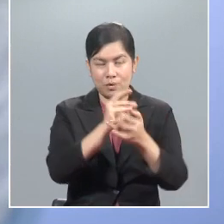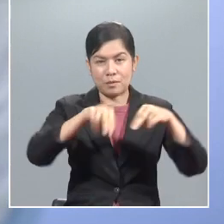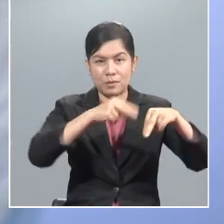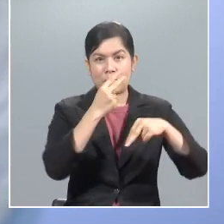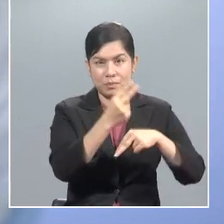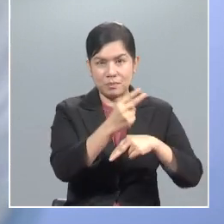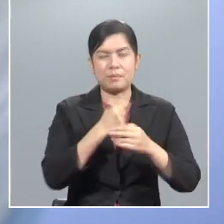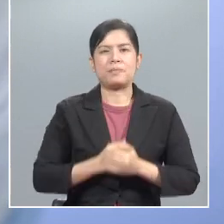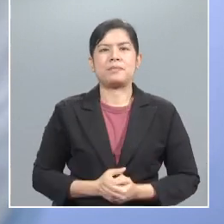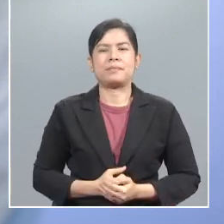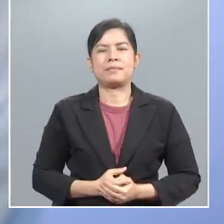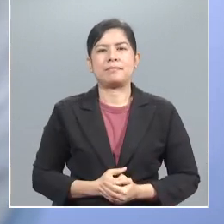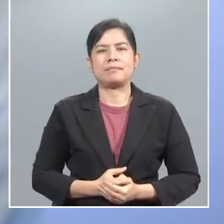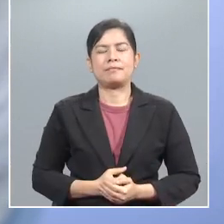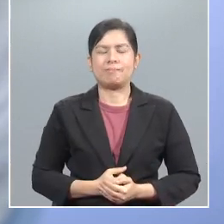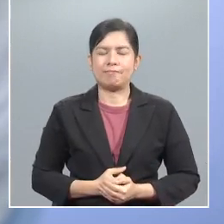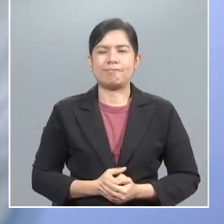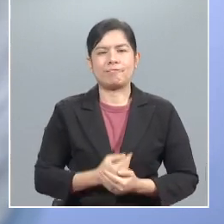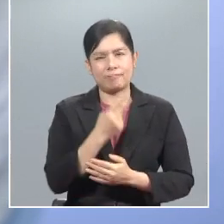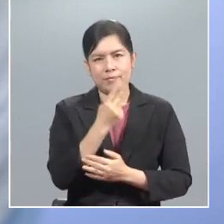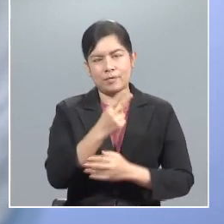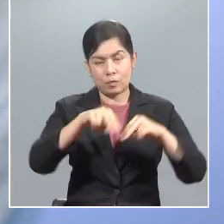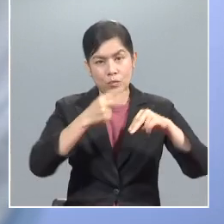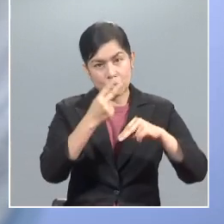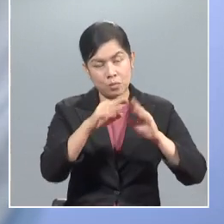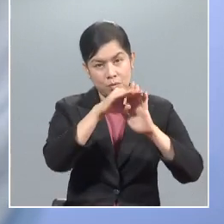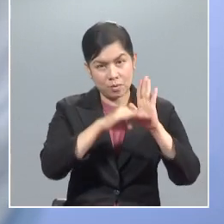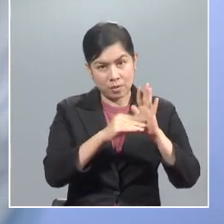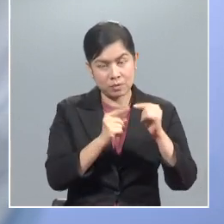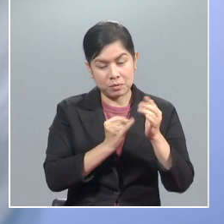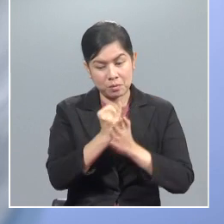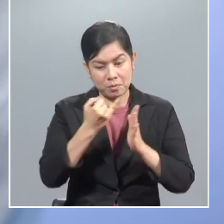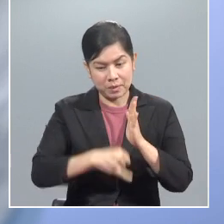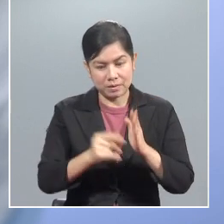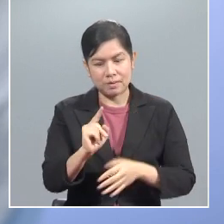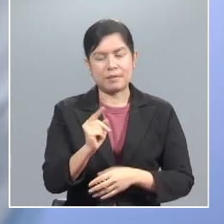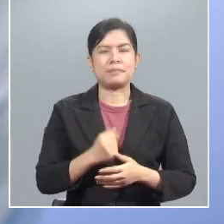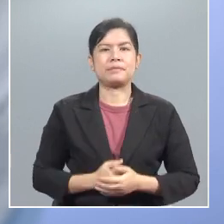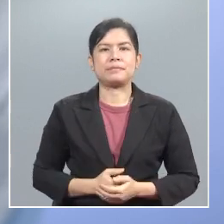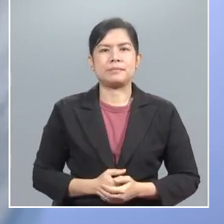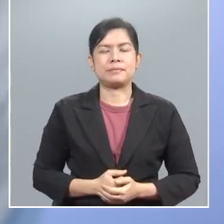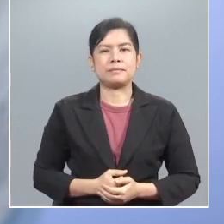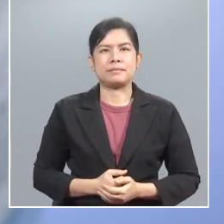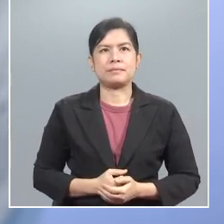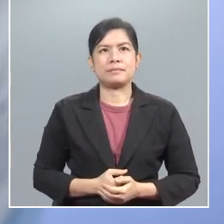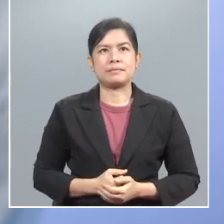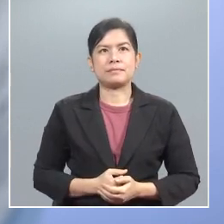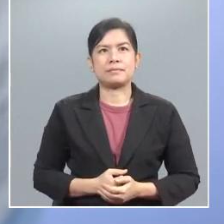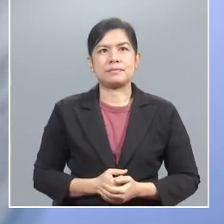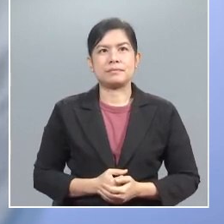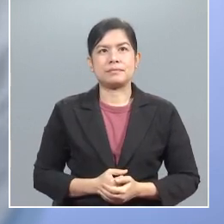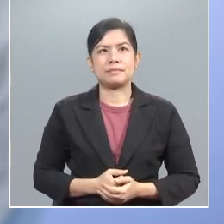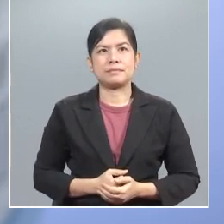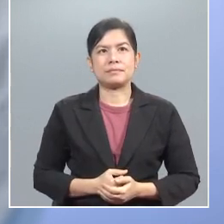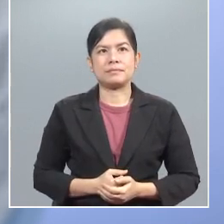กำจครับก็เชอว่า